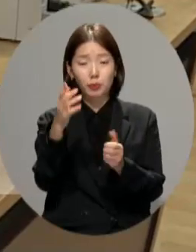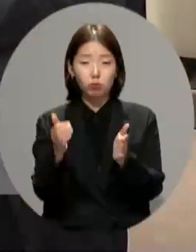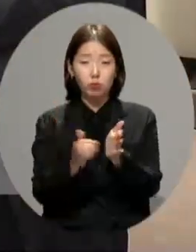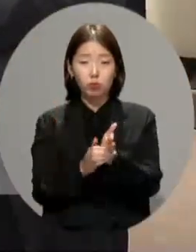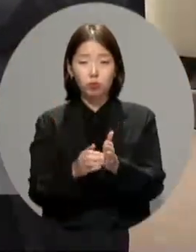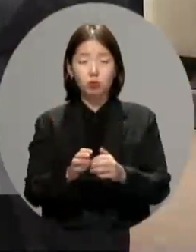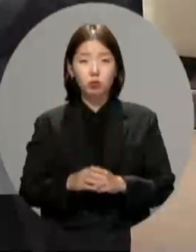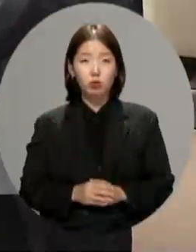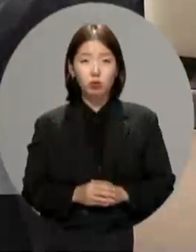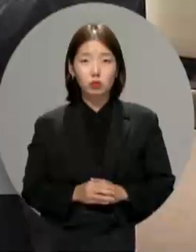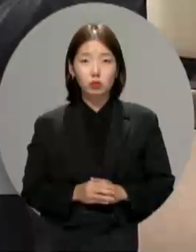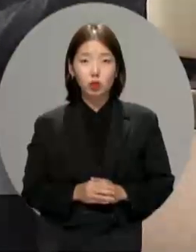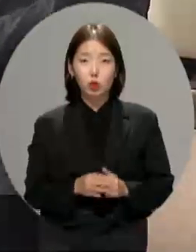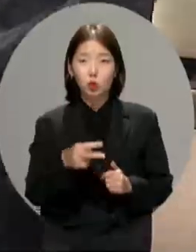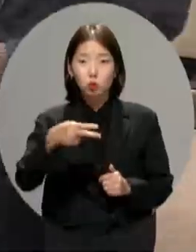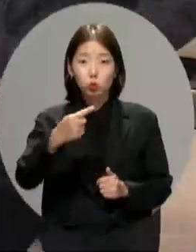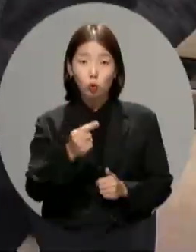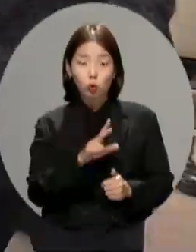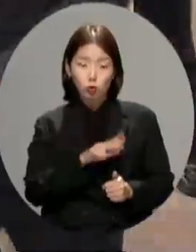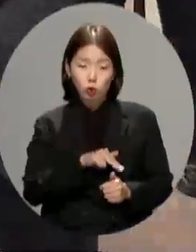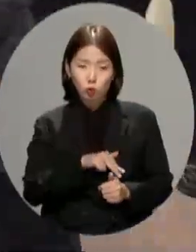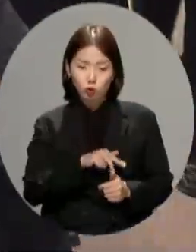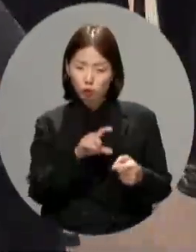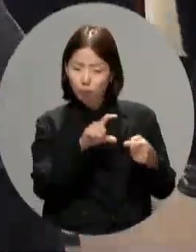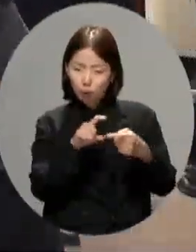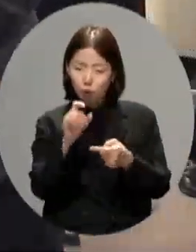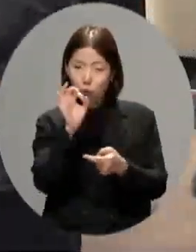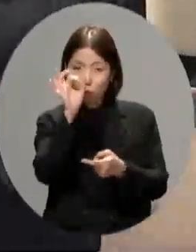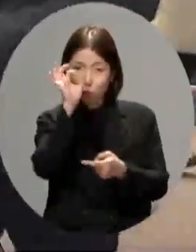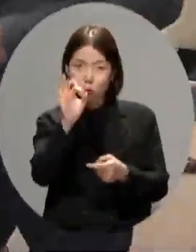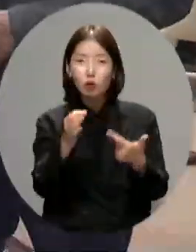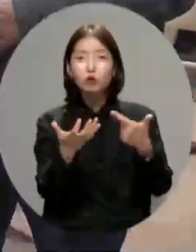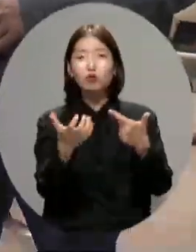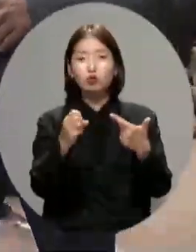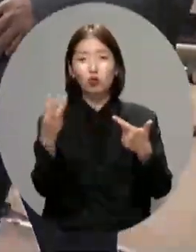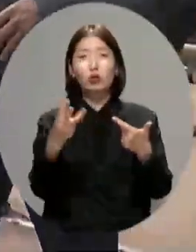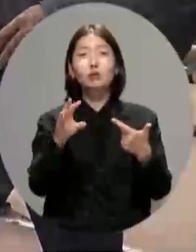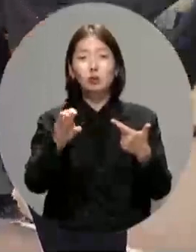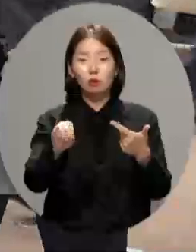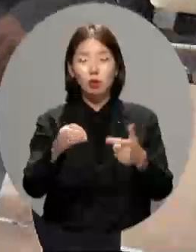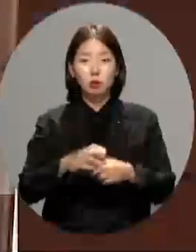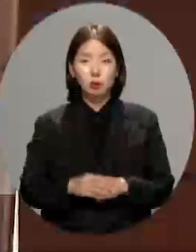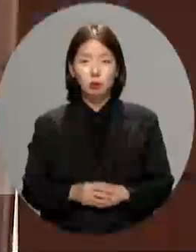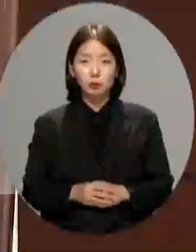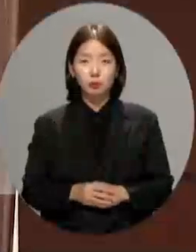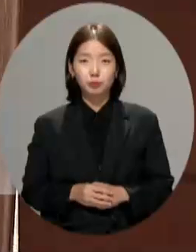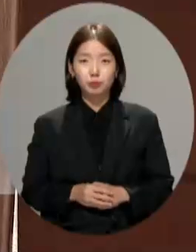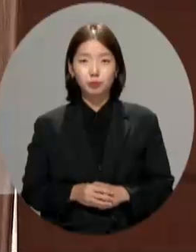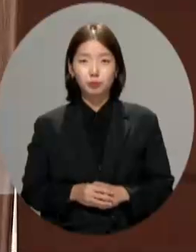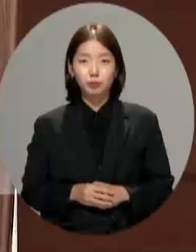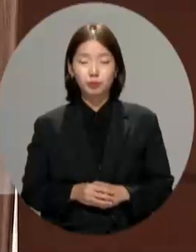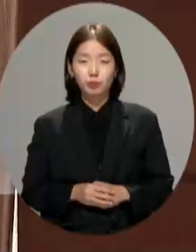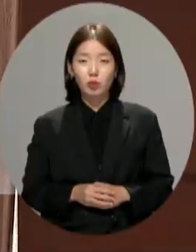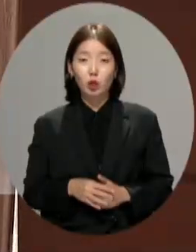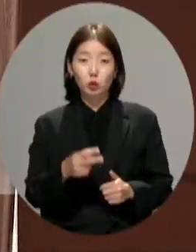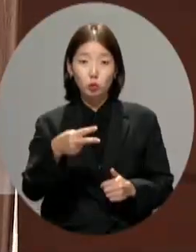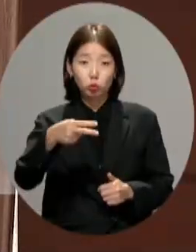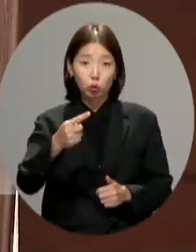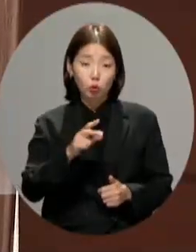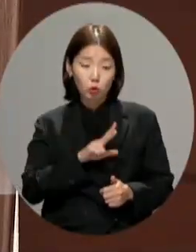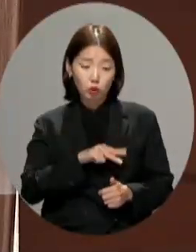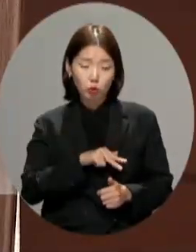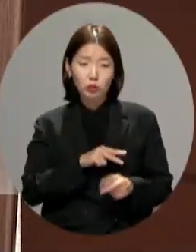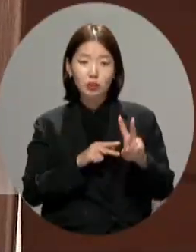신고했습니다 도의원 23명의 재산 평균액은 6억 3천만원이었습니다 김정기 도의원이